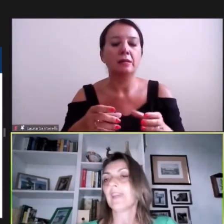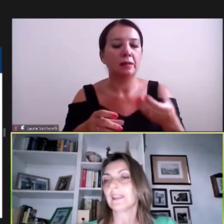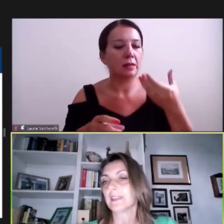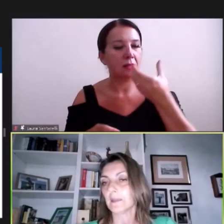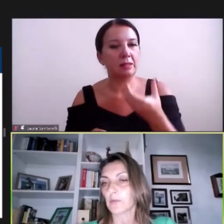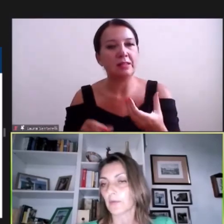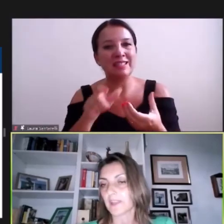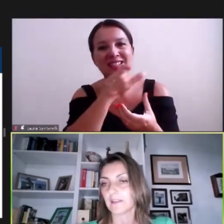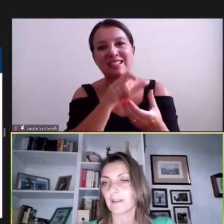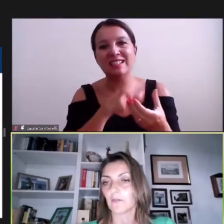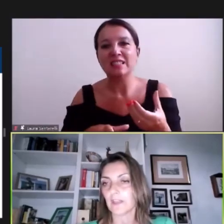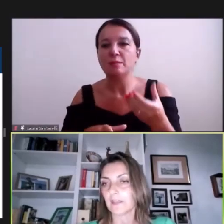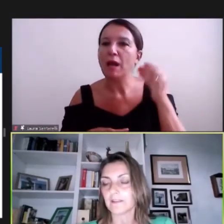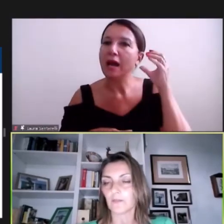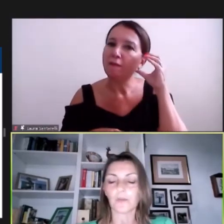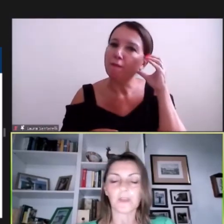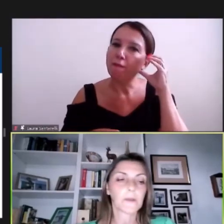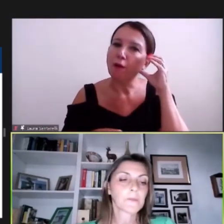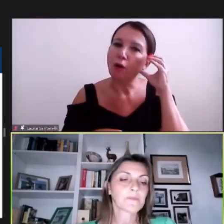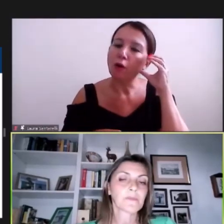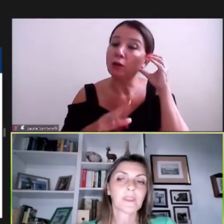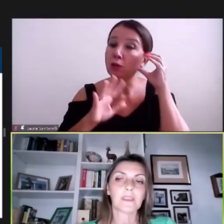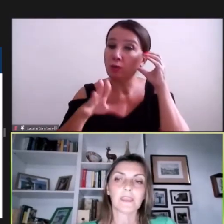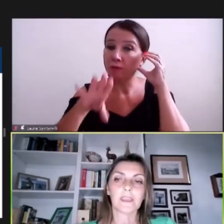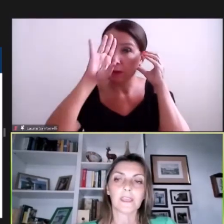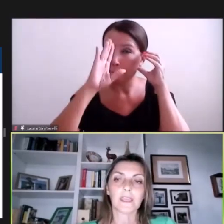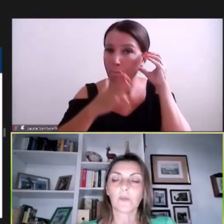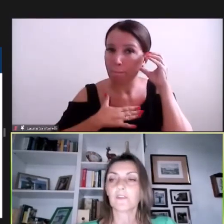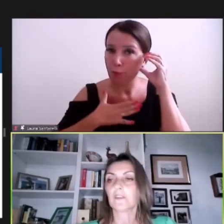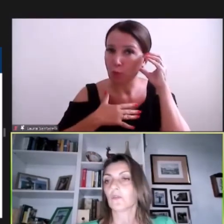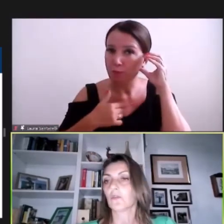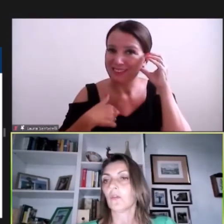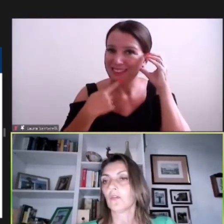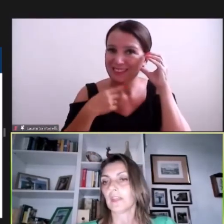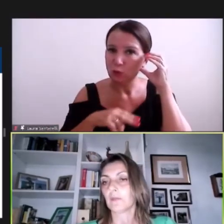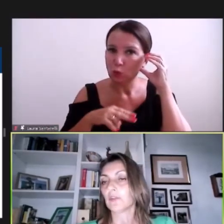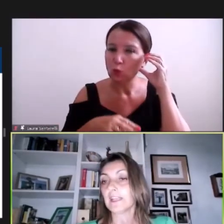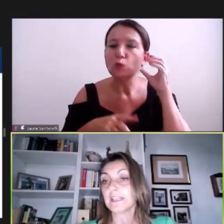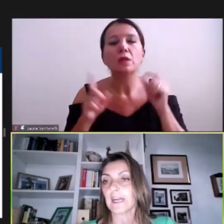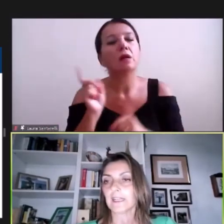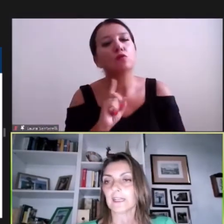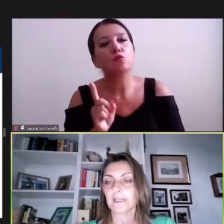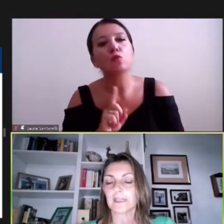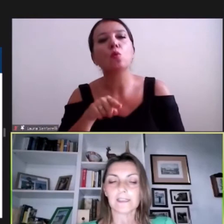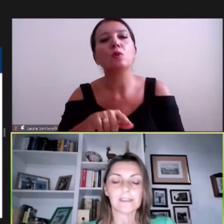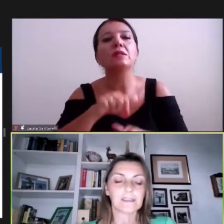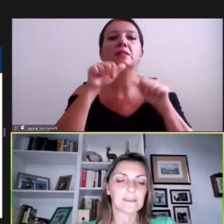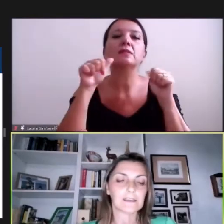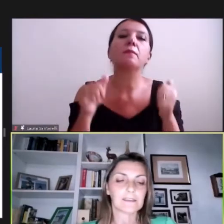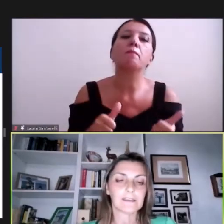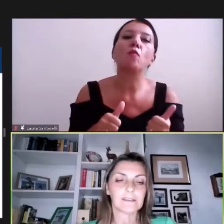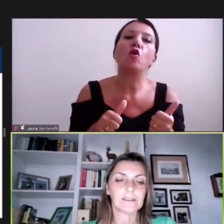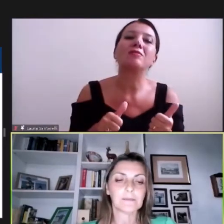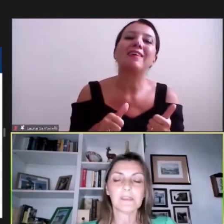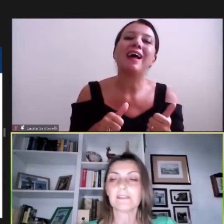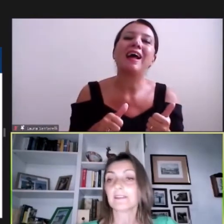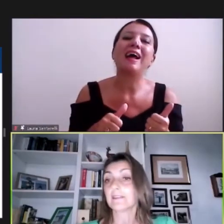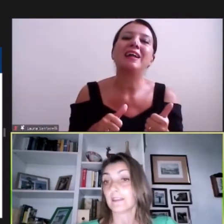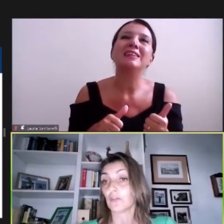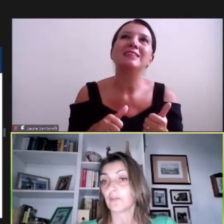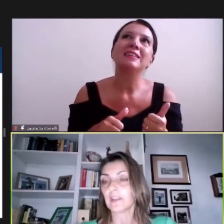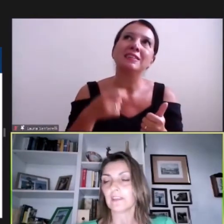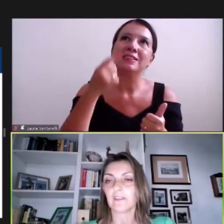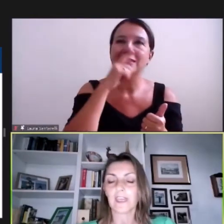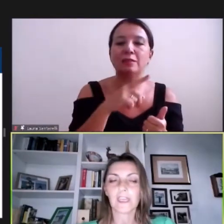non diventa di proprietà dell'utilizzatore. Queste sono delle modalità di